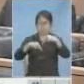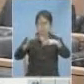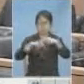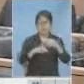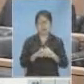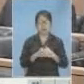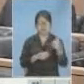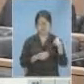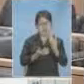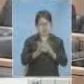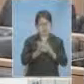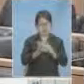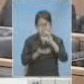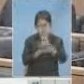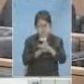มีงบประมาณถึง